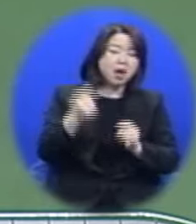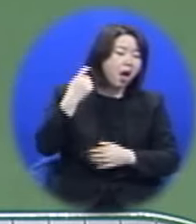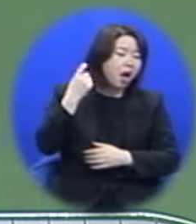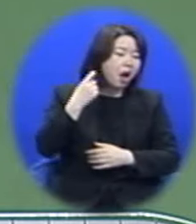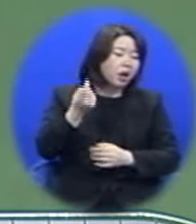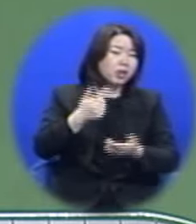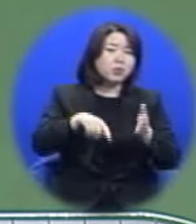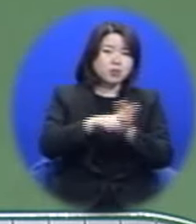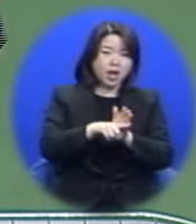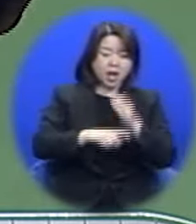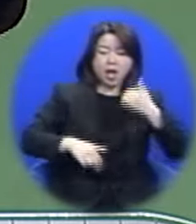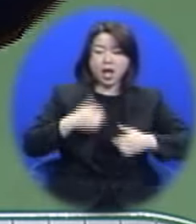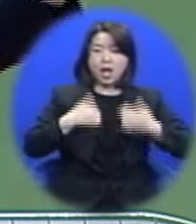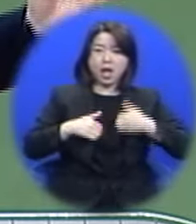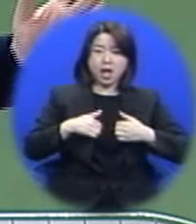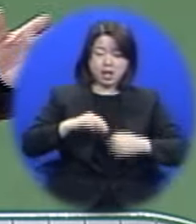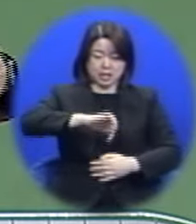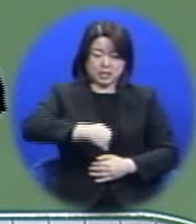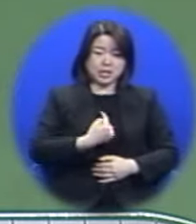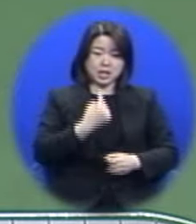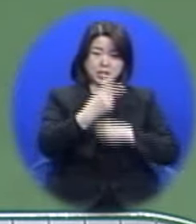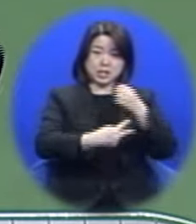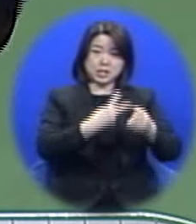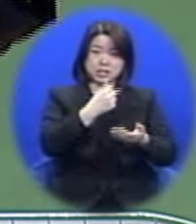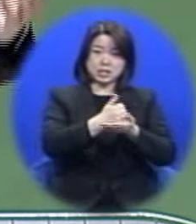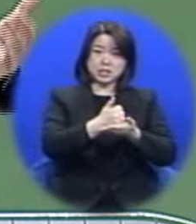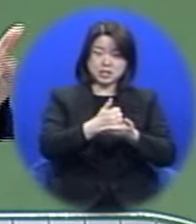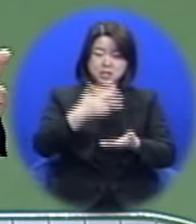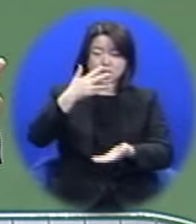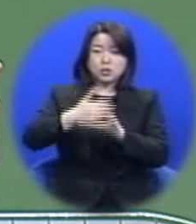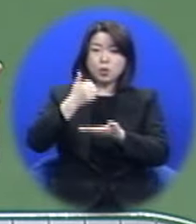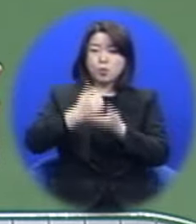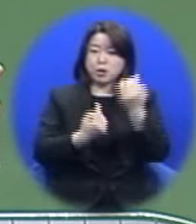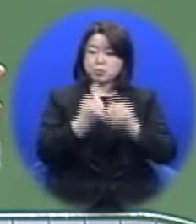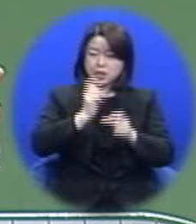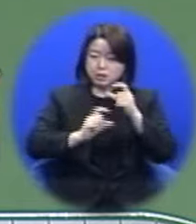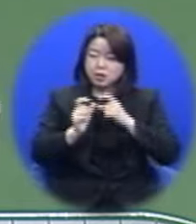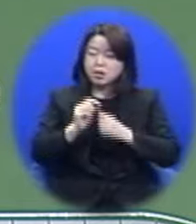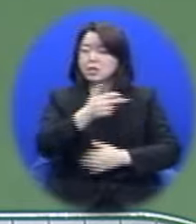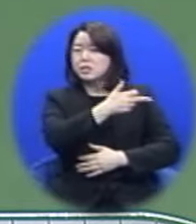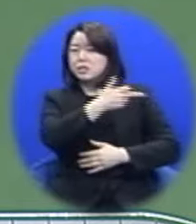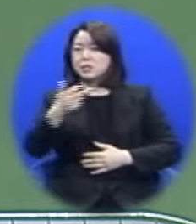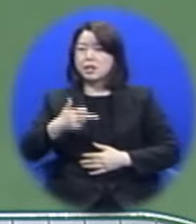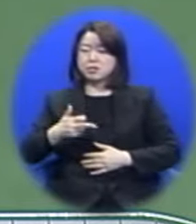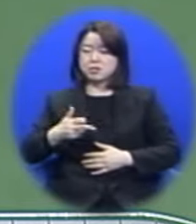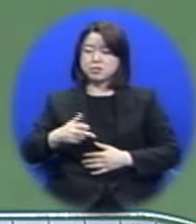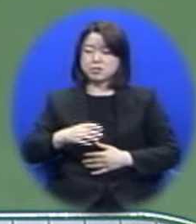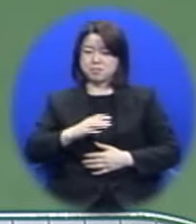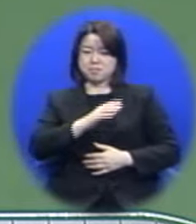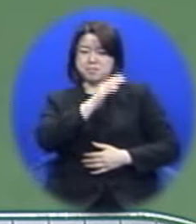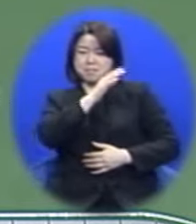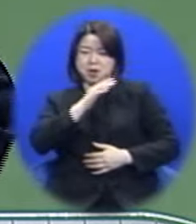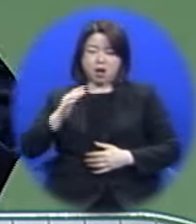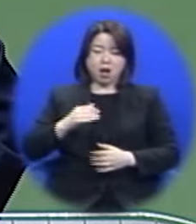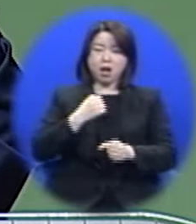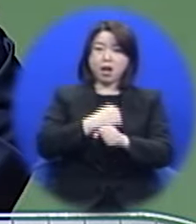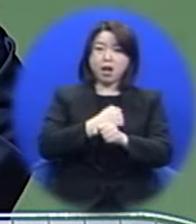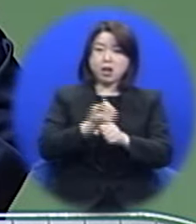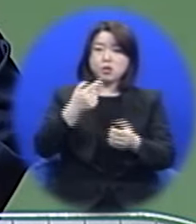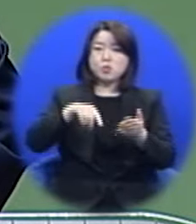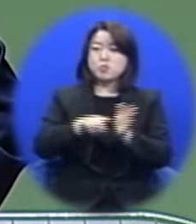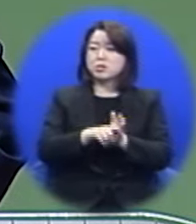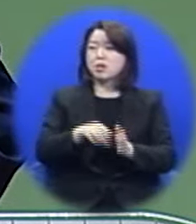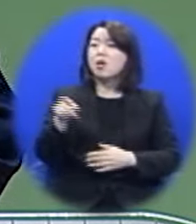신이 여호와보다 더 크다는 것을 과시하려고 너희들이 여호와 하나님께 불렀던 찬송 한번